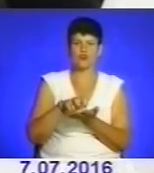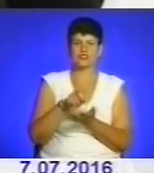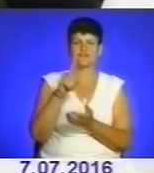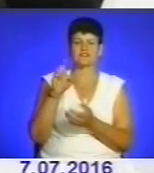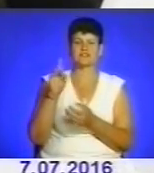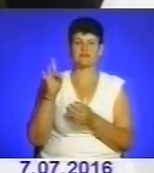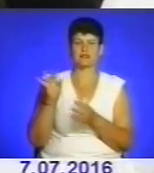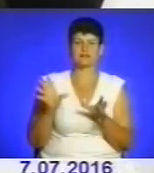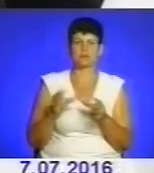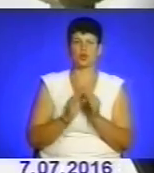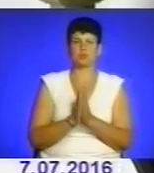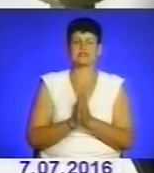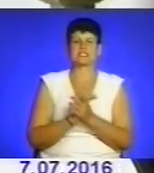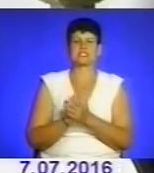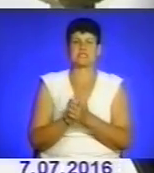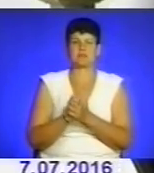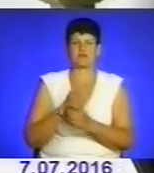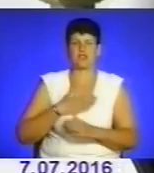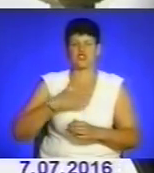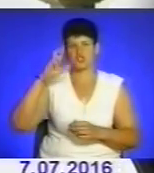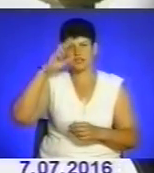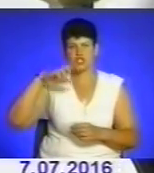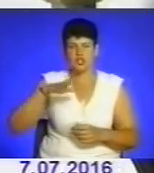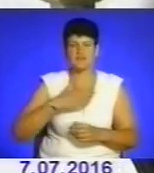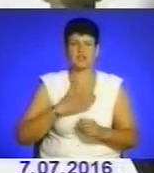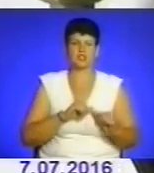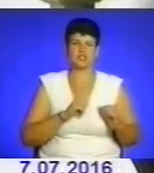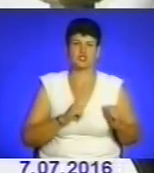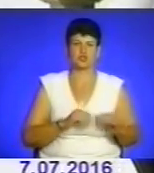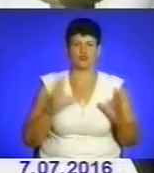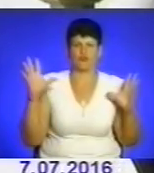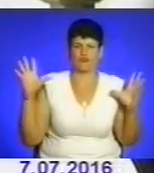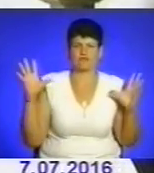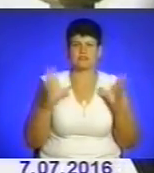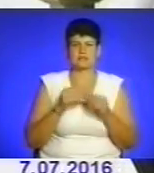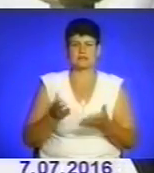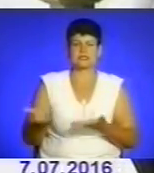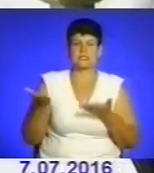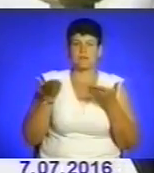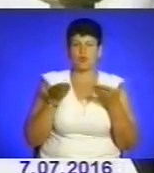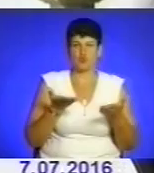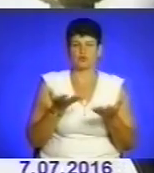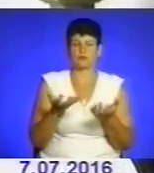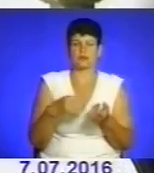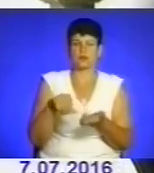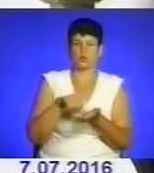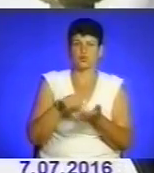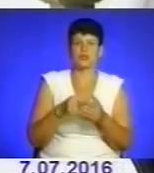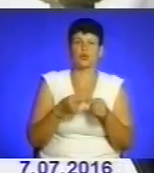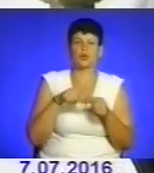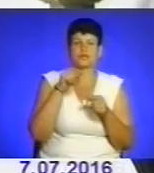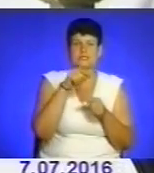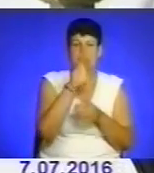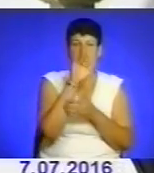в нашій державі. Я щиро всіх запрошую взяти участь у цій прощі, кому